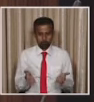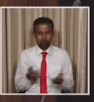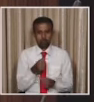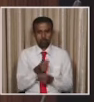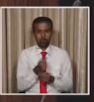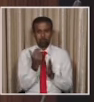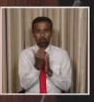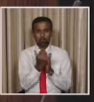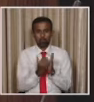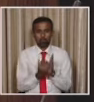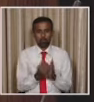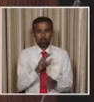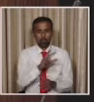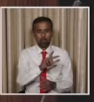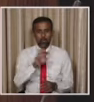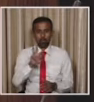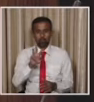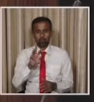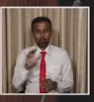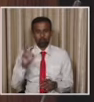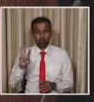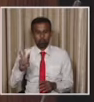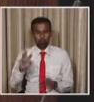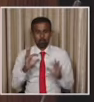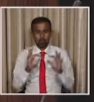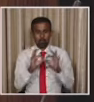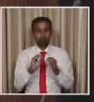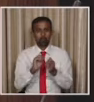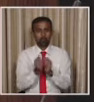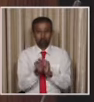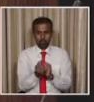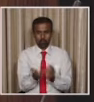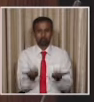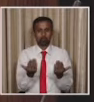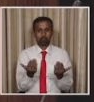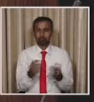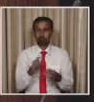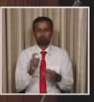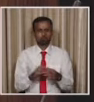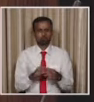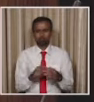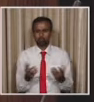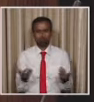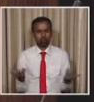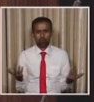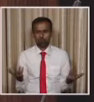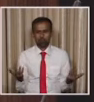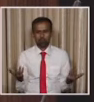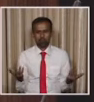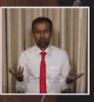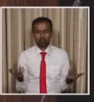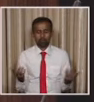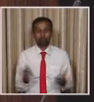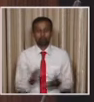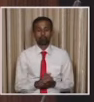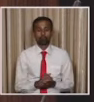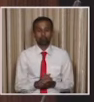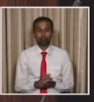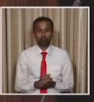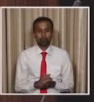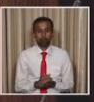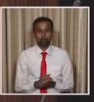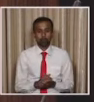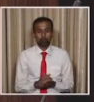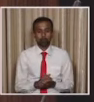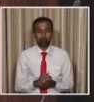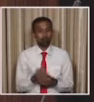ආණ්ඩුක්‍රම විවස්ථාවේ 83(3)(b) එක වෙනස් කරමු. කිසිම ප්‍රශ්නයක් නැහැ. ඒ විතරක් නෙමෙයි. දැන්